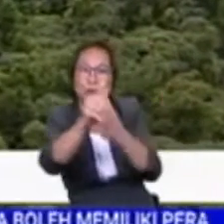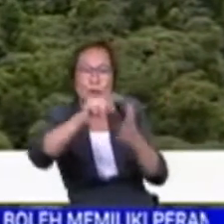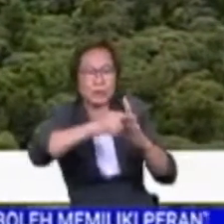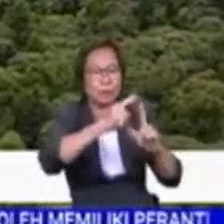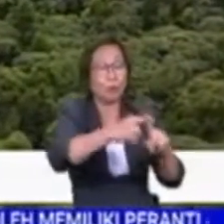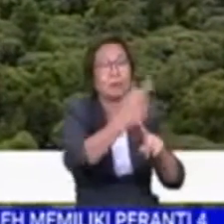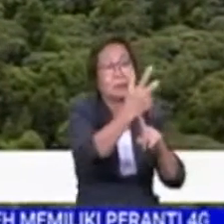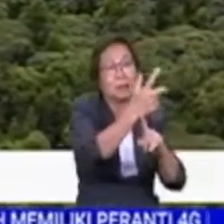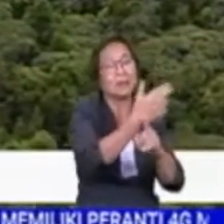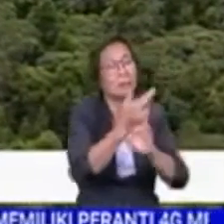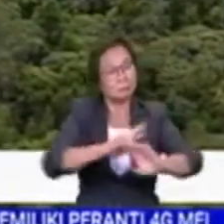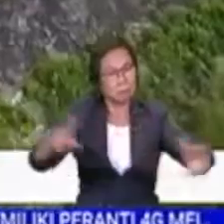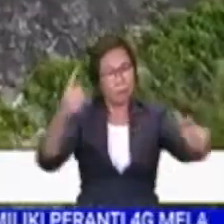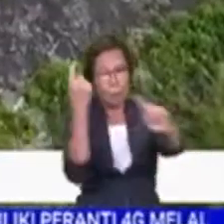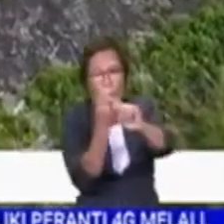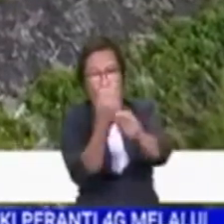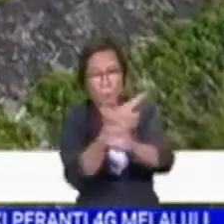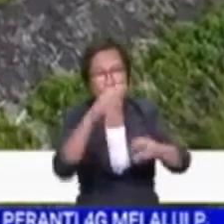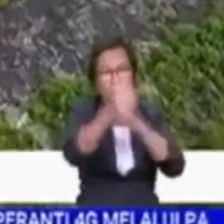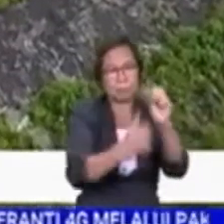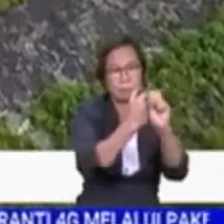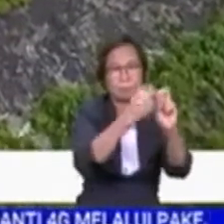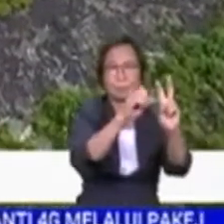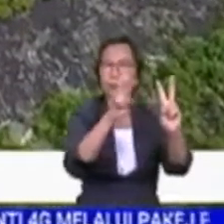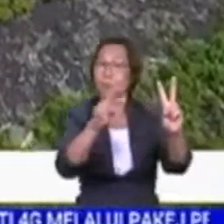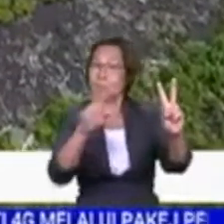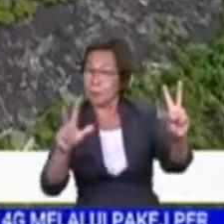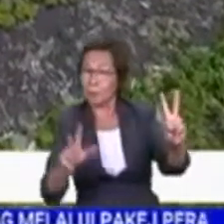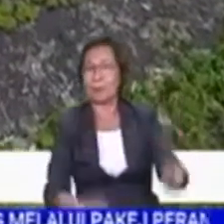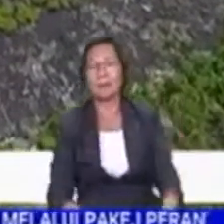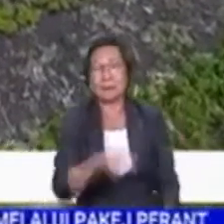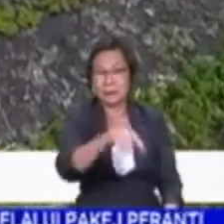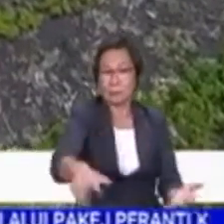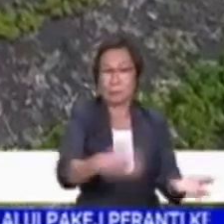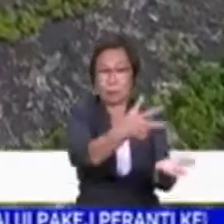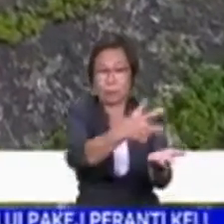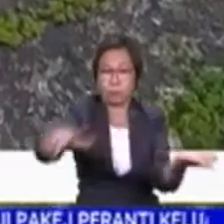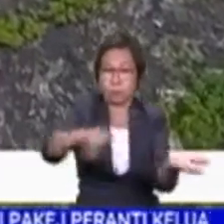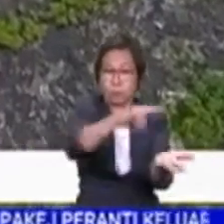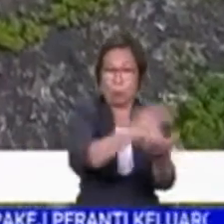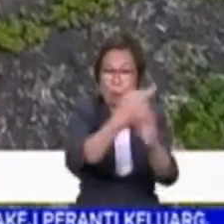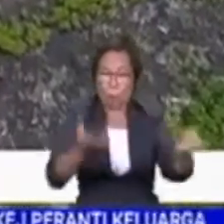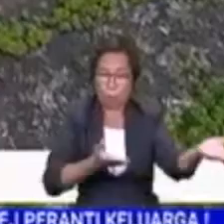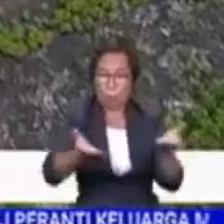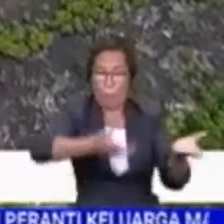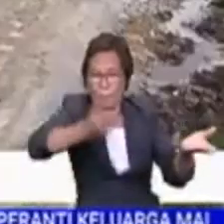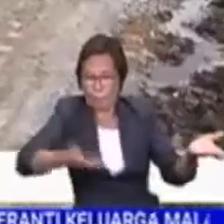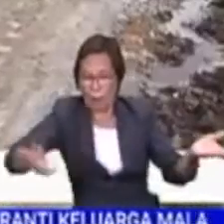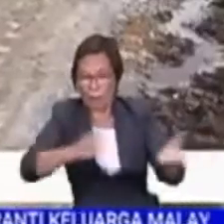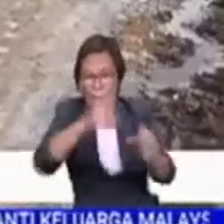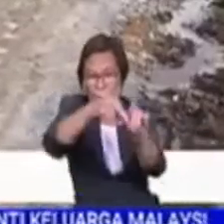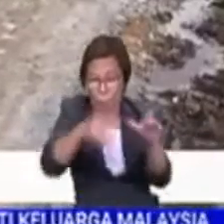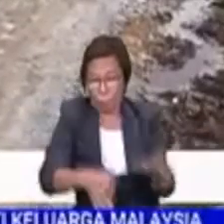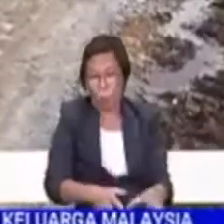Mac lepas dan dijangka siap pada 2023. Berbuling Stolport ini bakal menyediakan perkhidmatan kargo dan